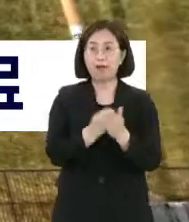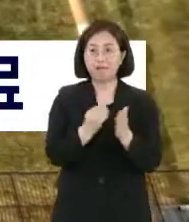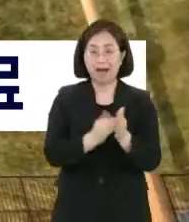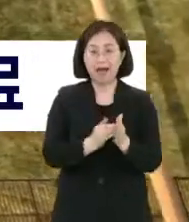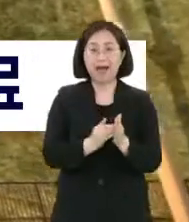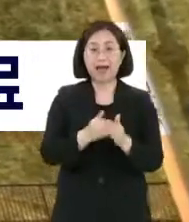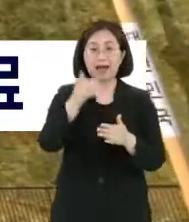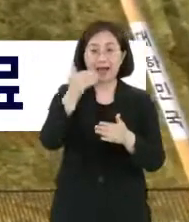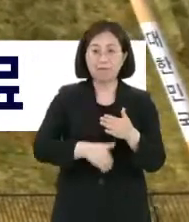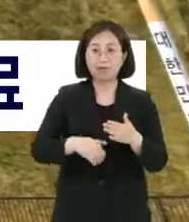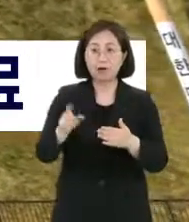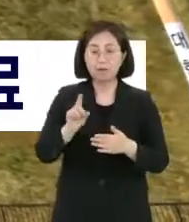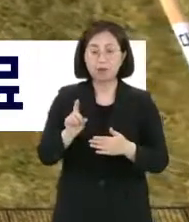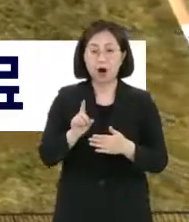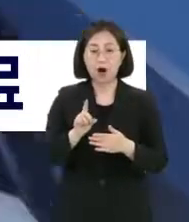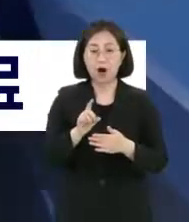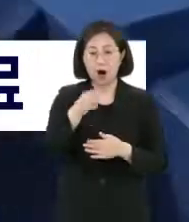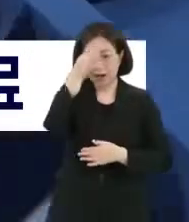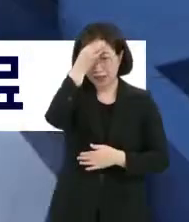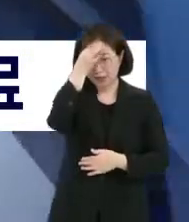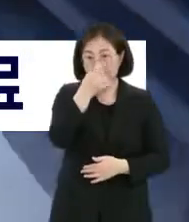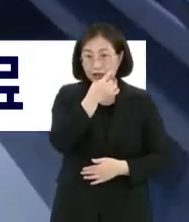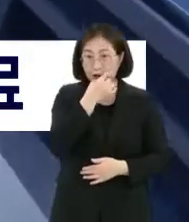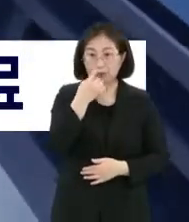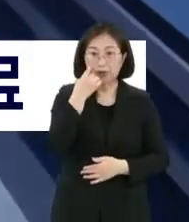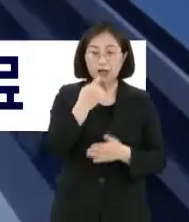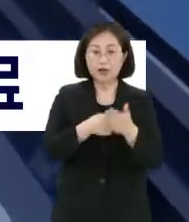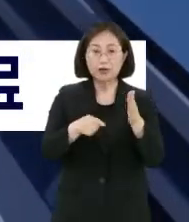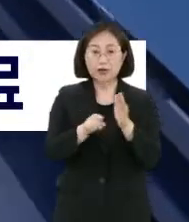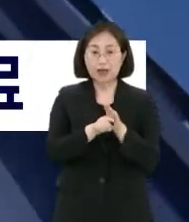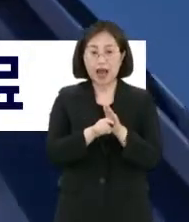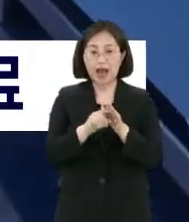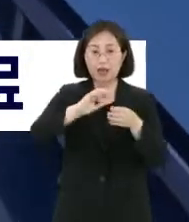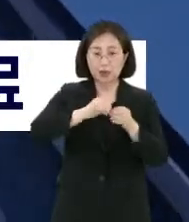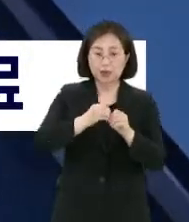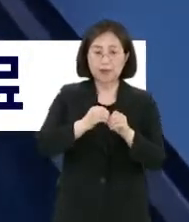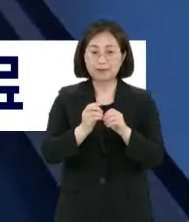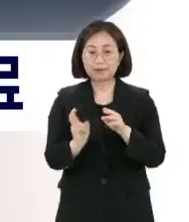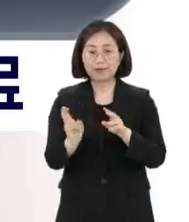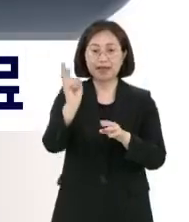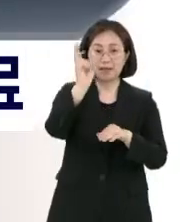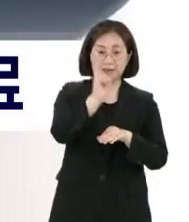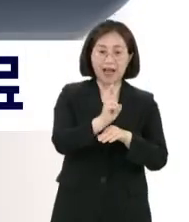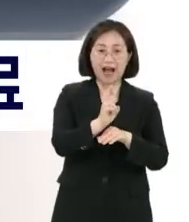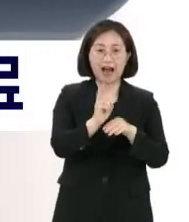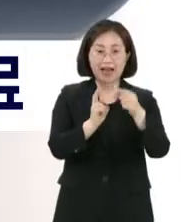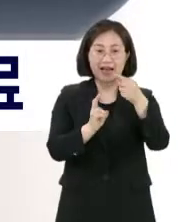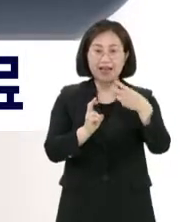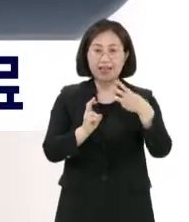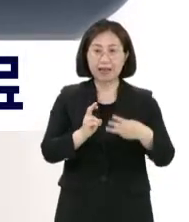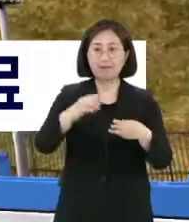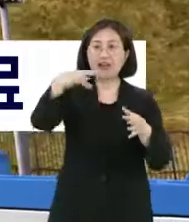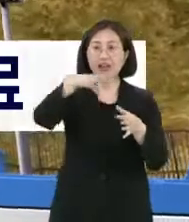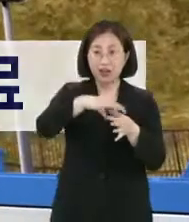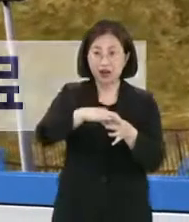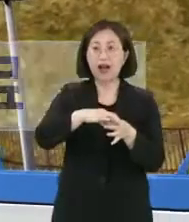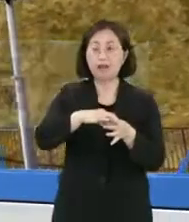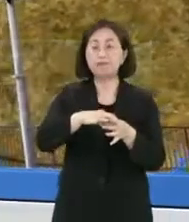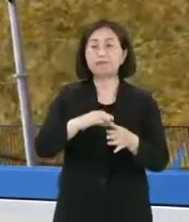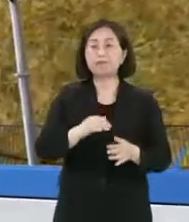남은 건 누리호의 성능 검증을 위해 실릴 위성 조립과 탑재, 1, 2, 3단 로켓의 결합